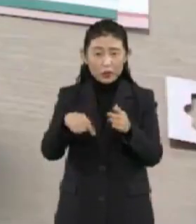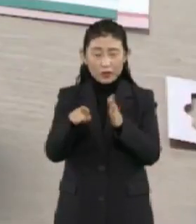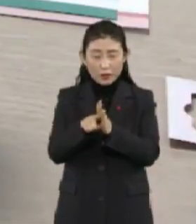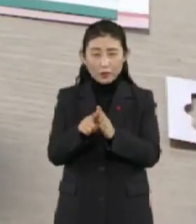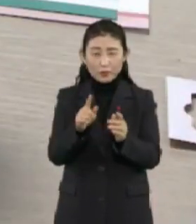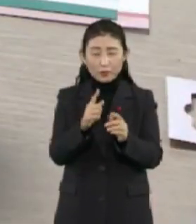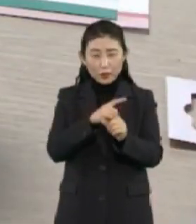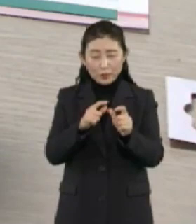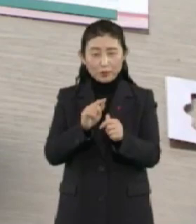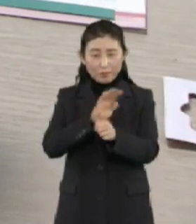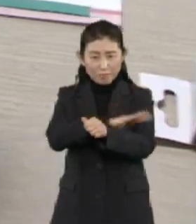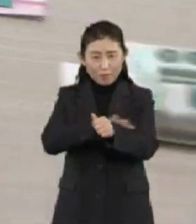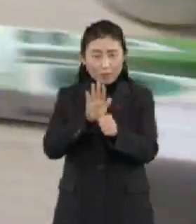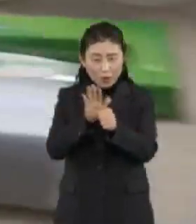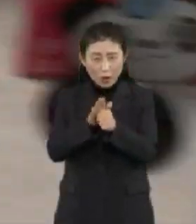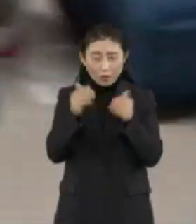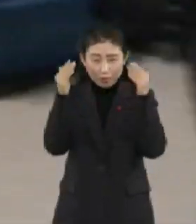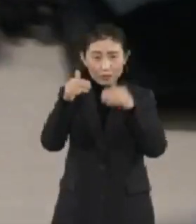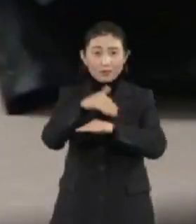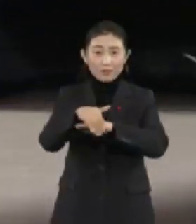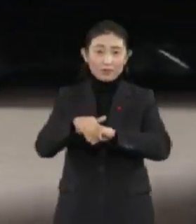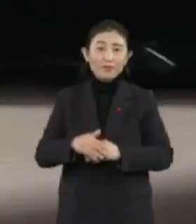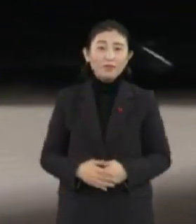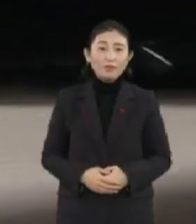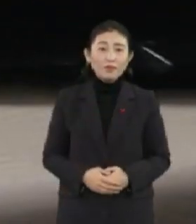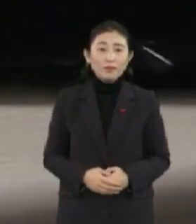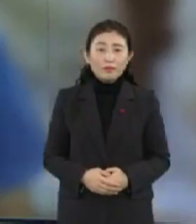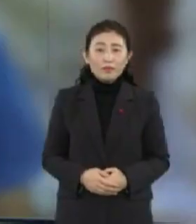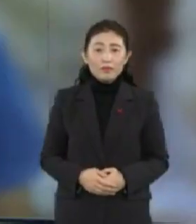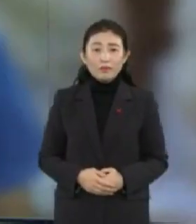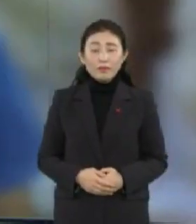쏟기로 했습니다. TJB 장석영입니다.